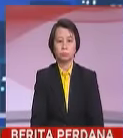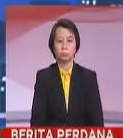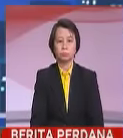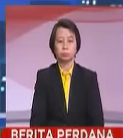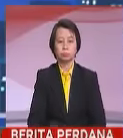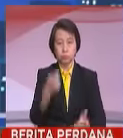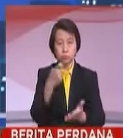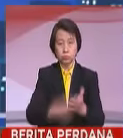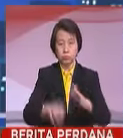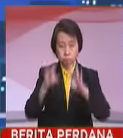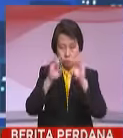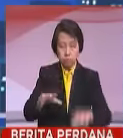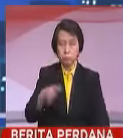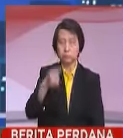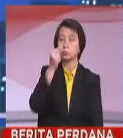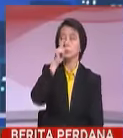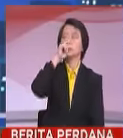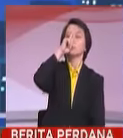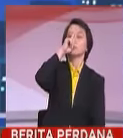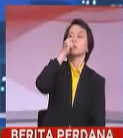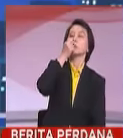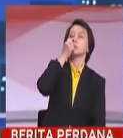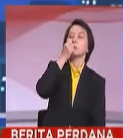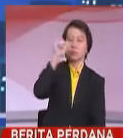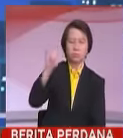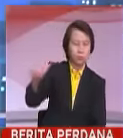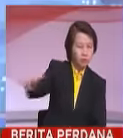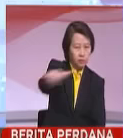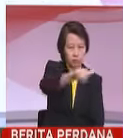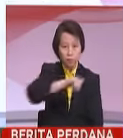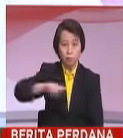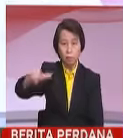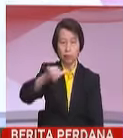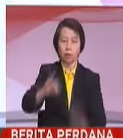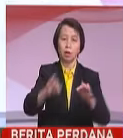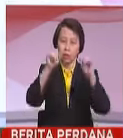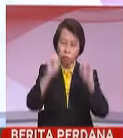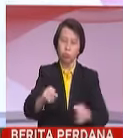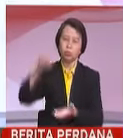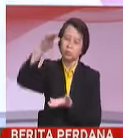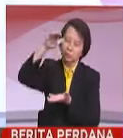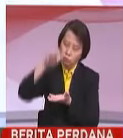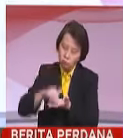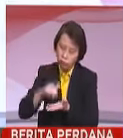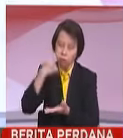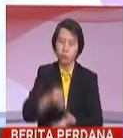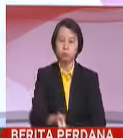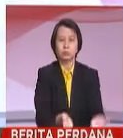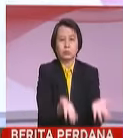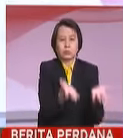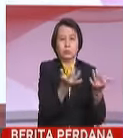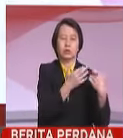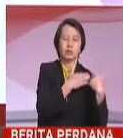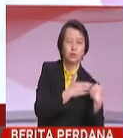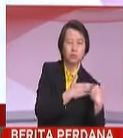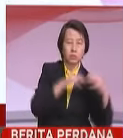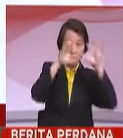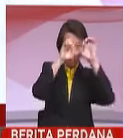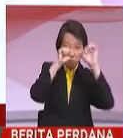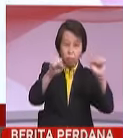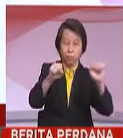Kos ujian saringan COVID-19 perlu diselaraskan dan jika boleh dikurangkan bagi meringankan beban